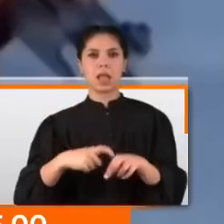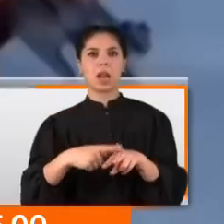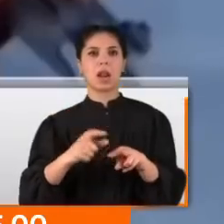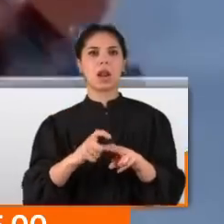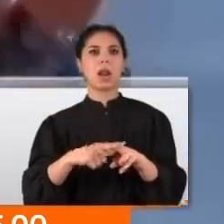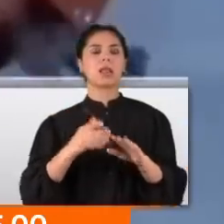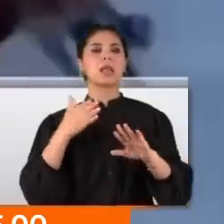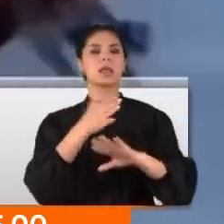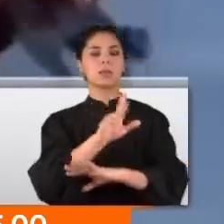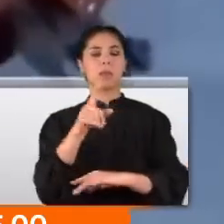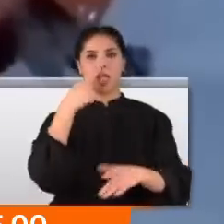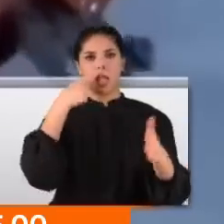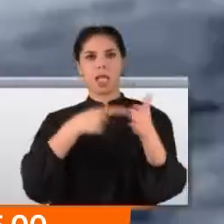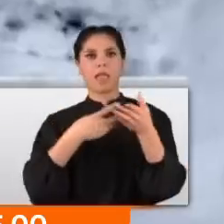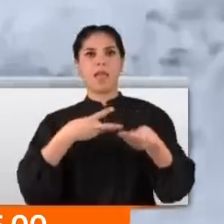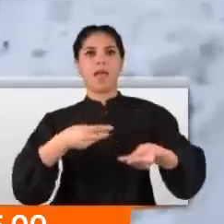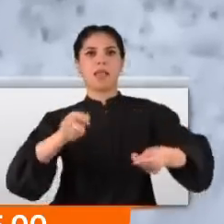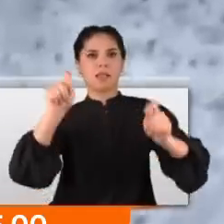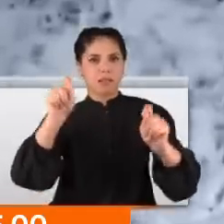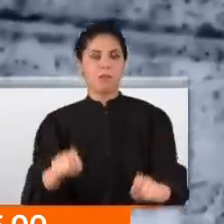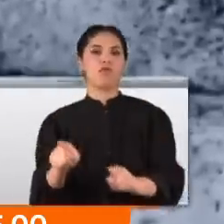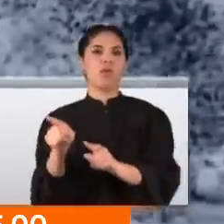hedeflerini sessiz sedasız imha edecek.